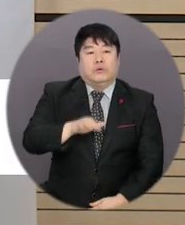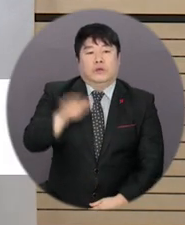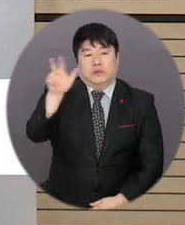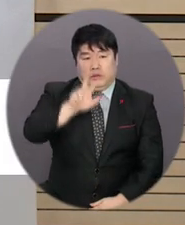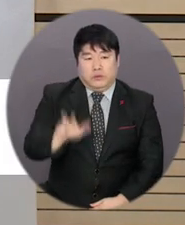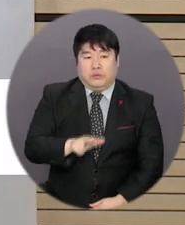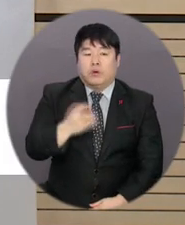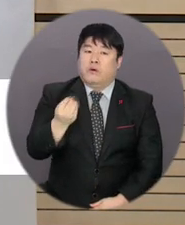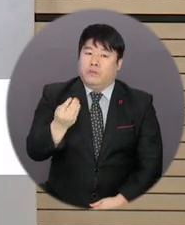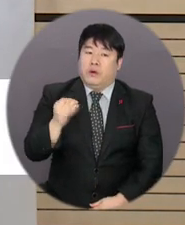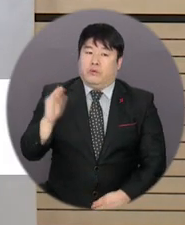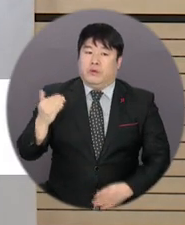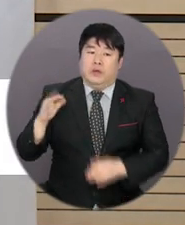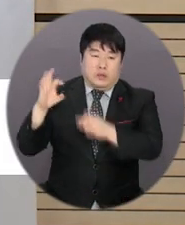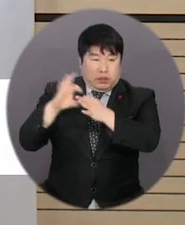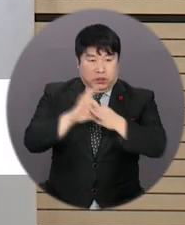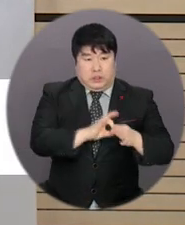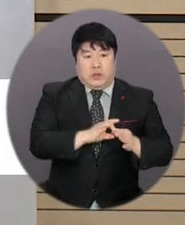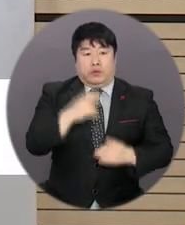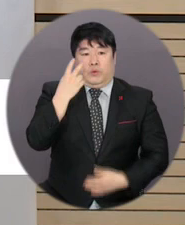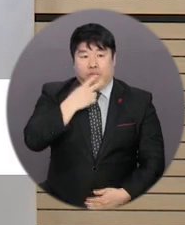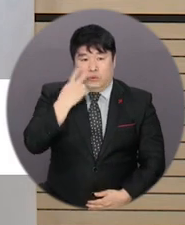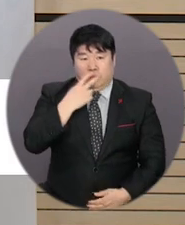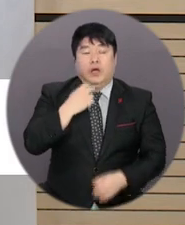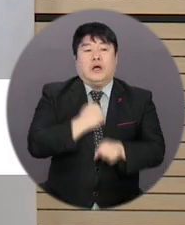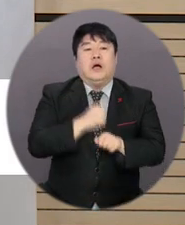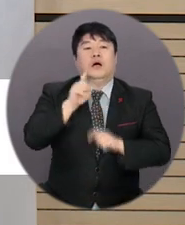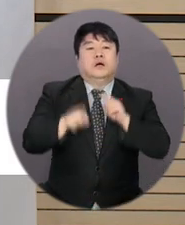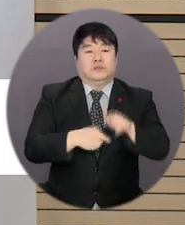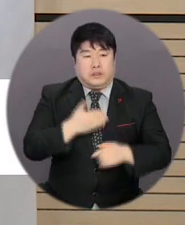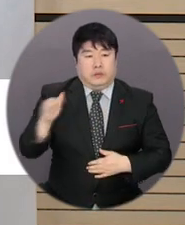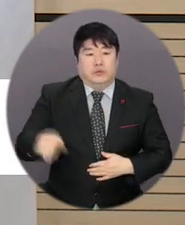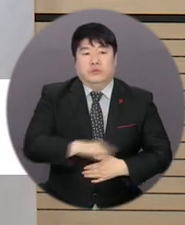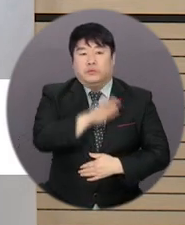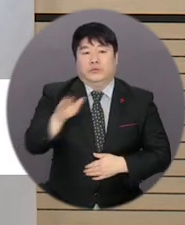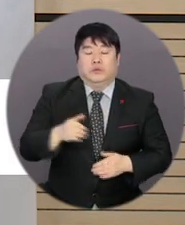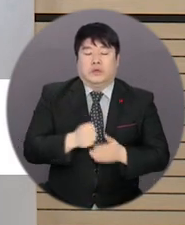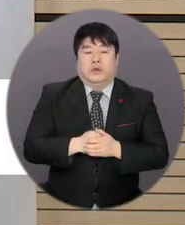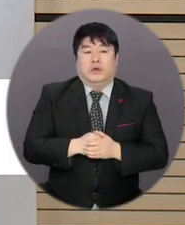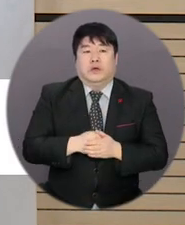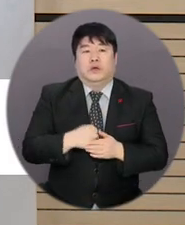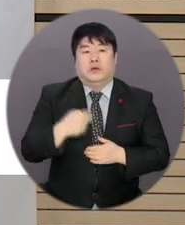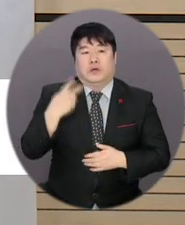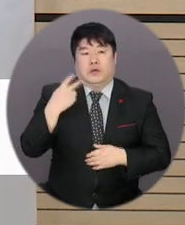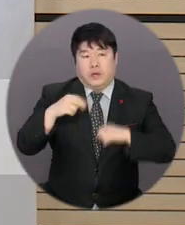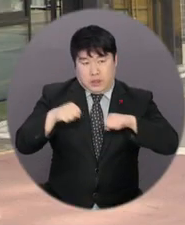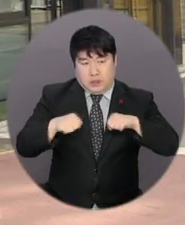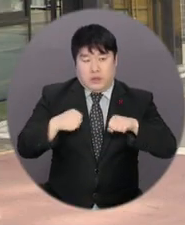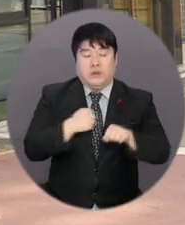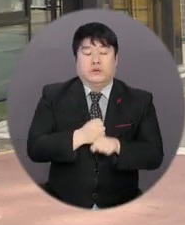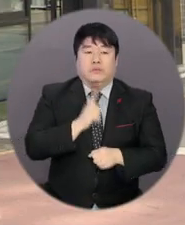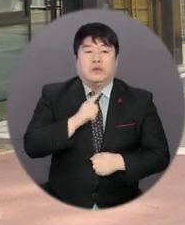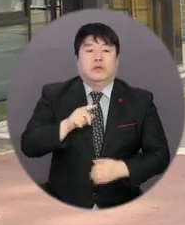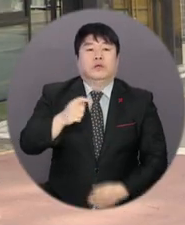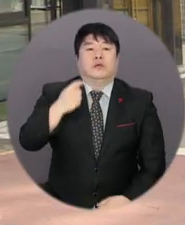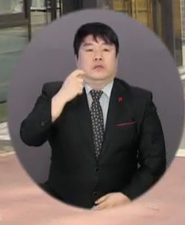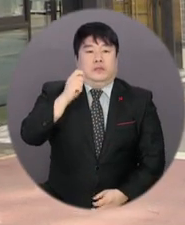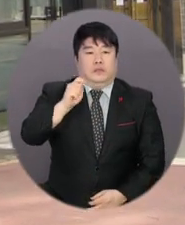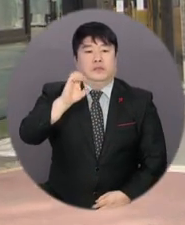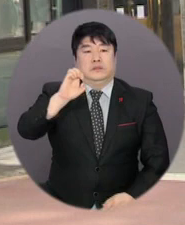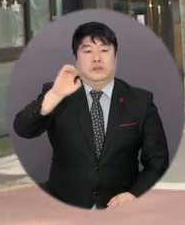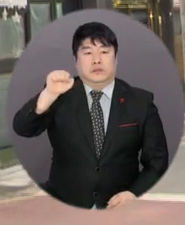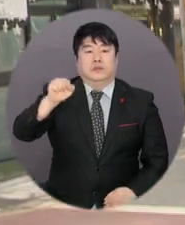전국이 얼마나 되는지는 계속 파악을 해나가면서 저희가 조치를 취하겠다는 말씀을 드립니다. TCS